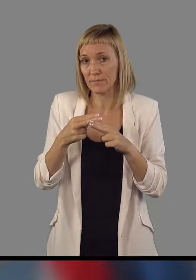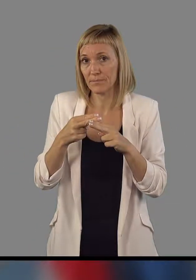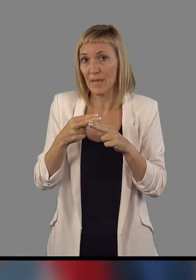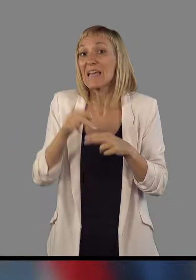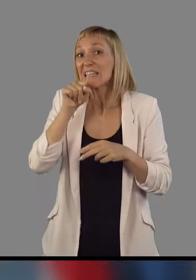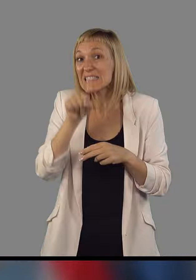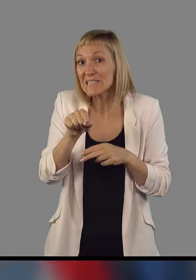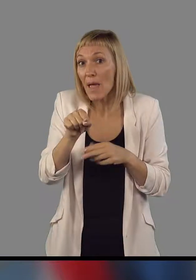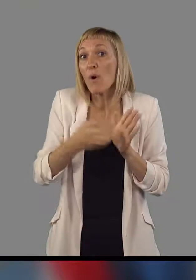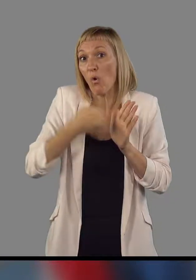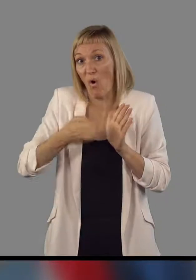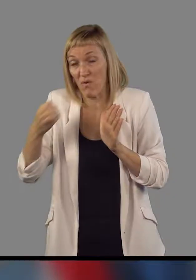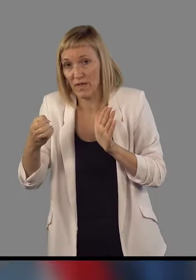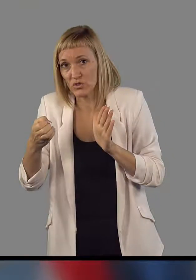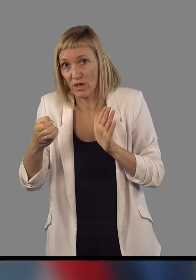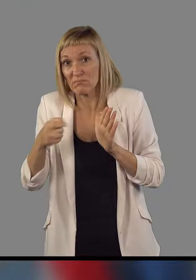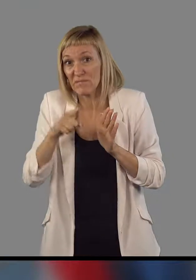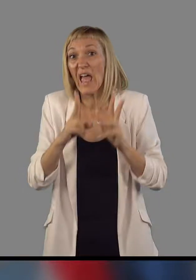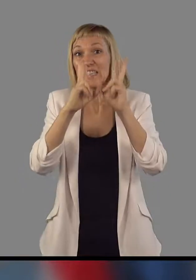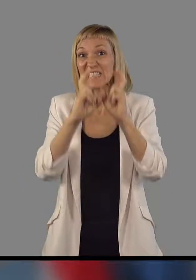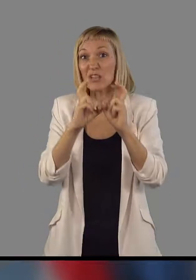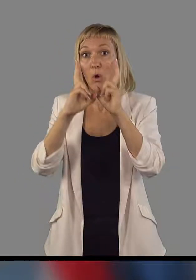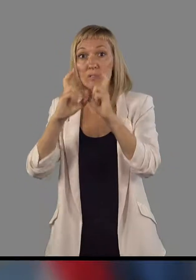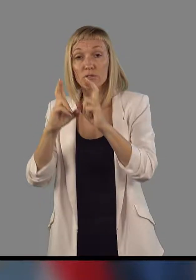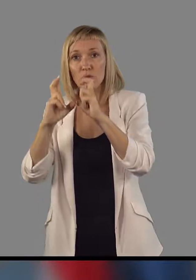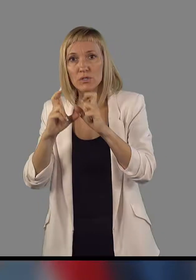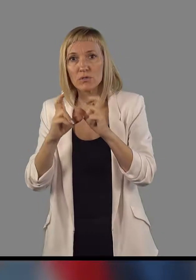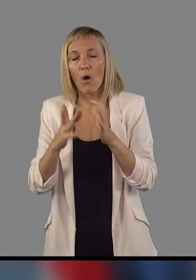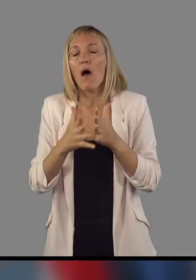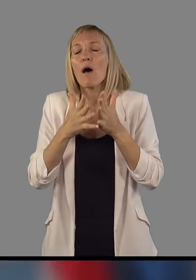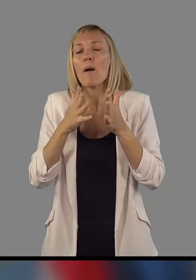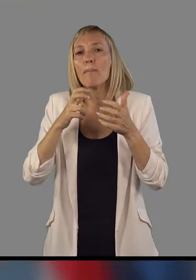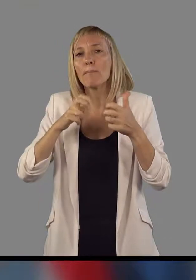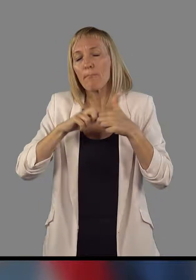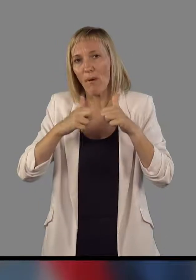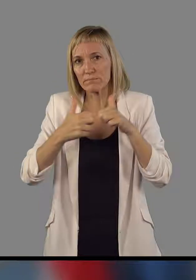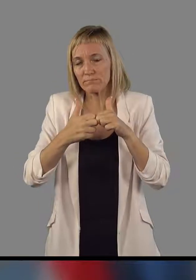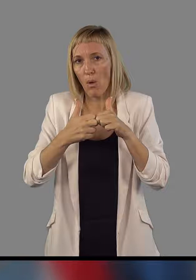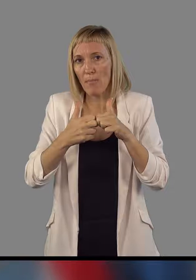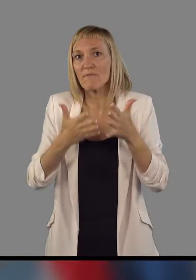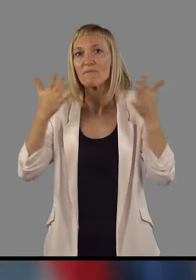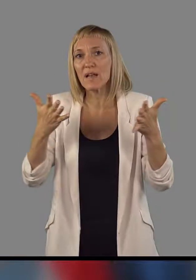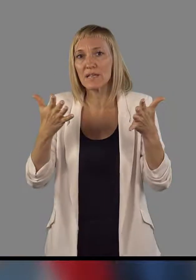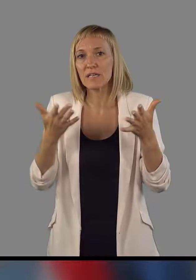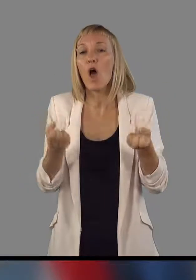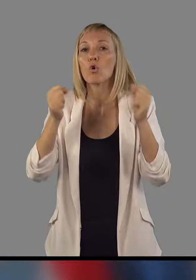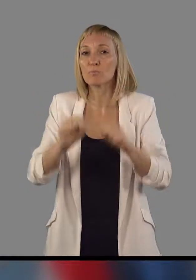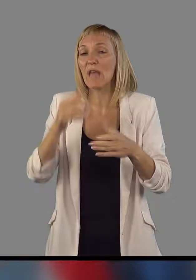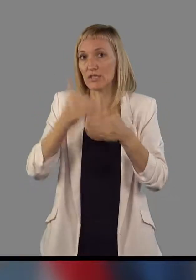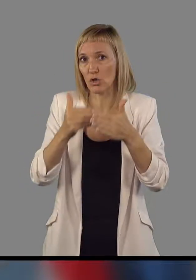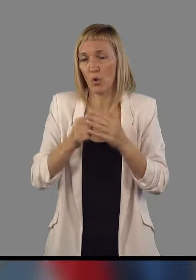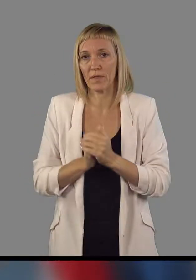tem ti zastoji povzročajo tudi veliko narodno gospodarsko škodo. Poleg